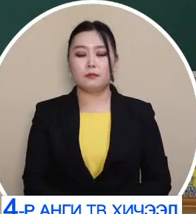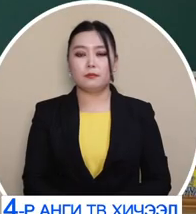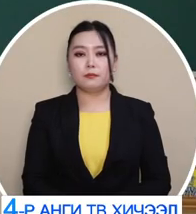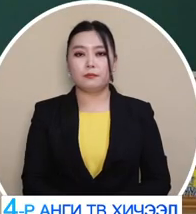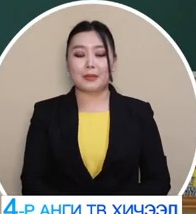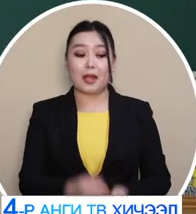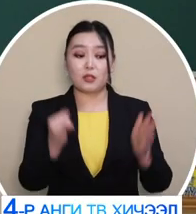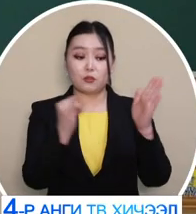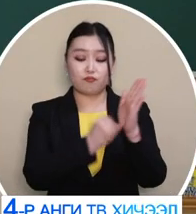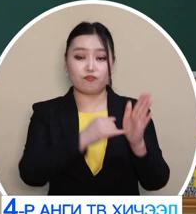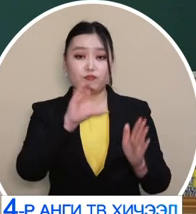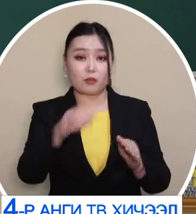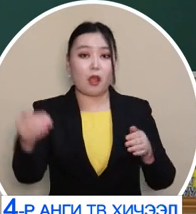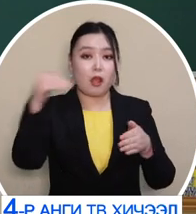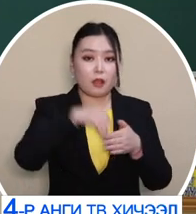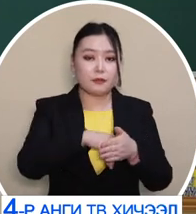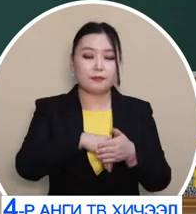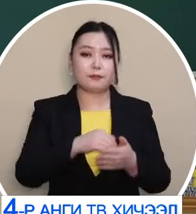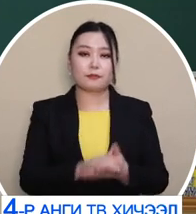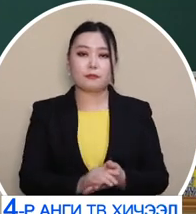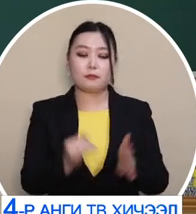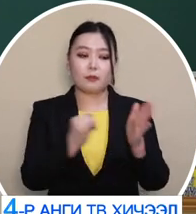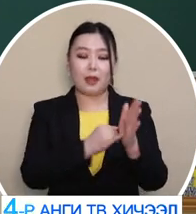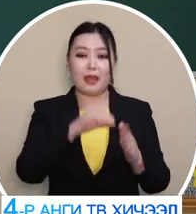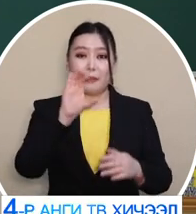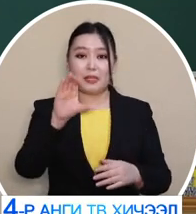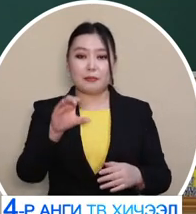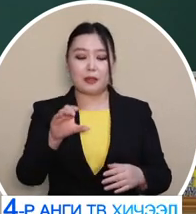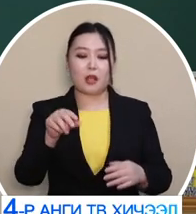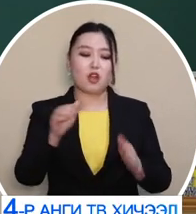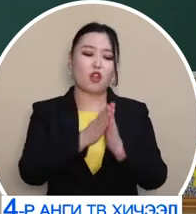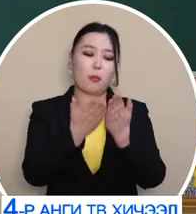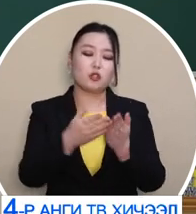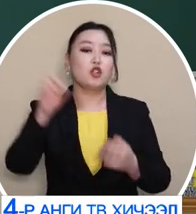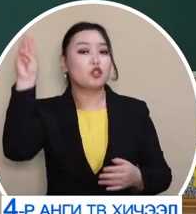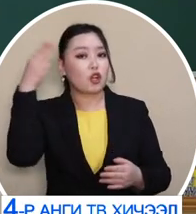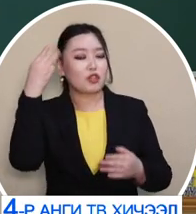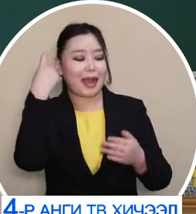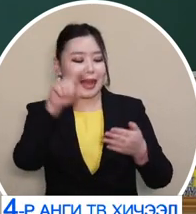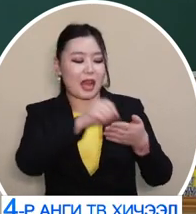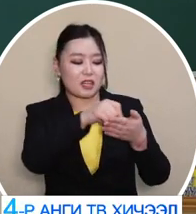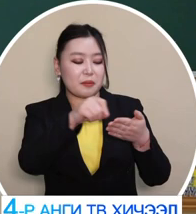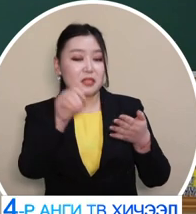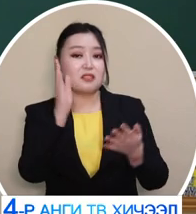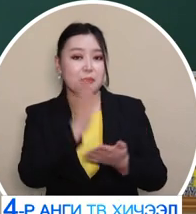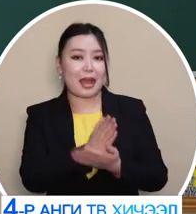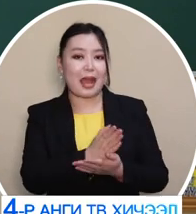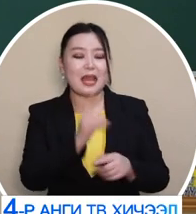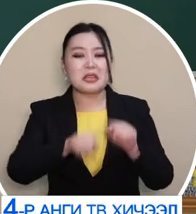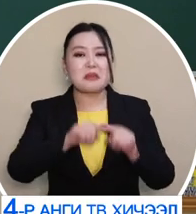А 6-р адгаараа шилжье. 6-р адгийг маань сурахчихт тод өнгөөр тод хараар тодруулан бичсэн байгаа. За энэ хэсэгт ямар